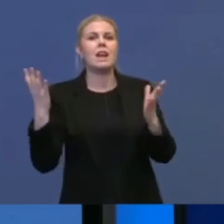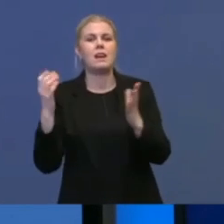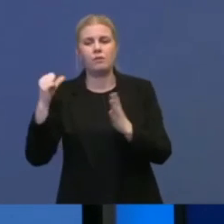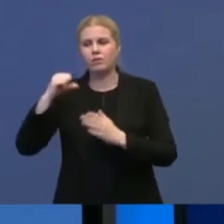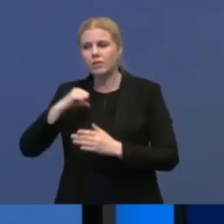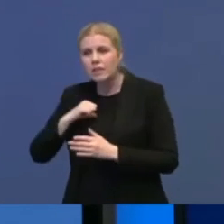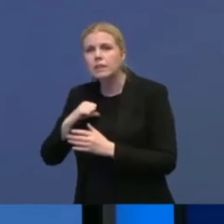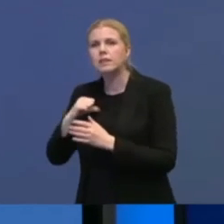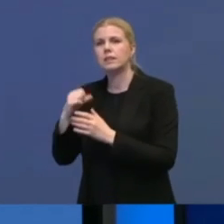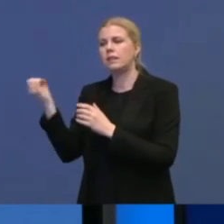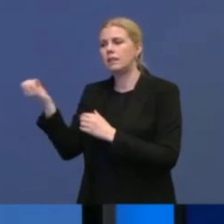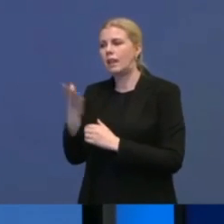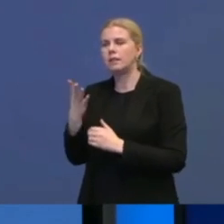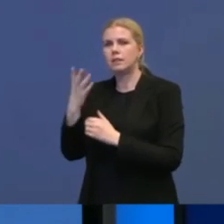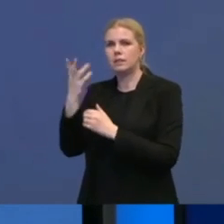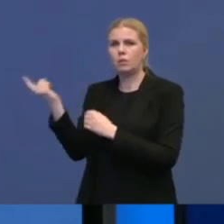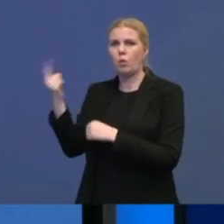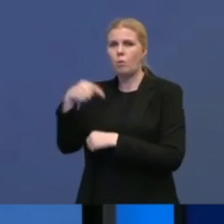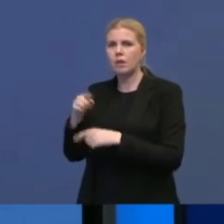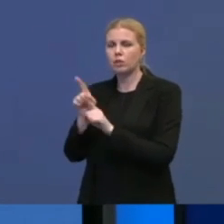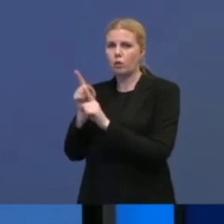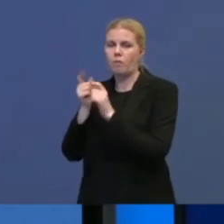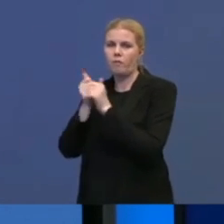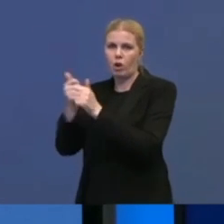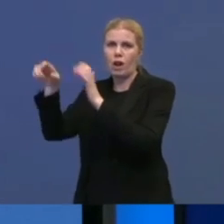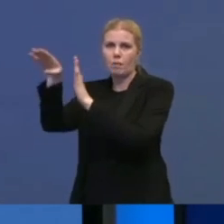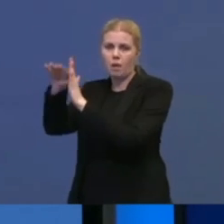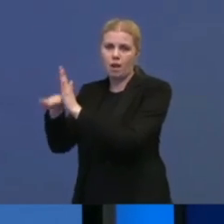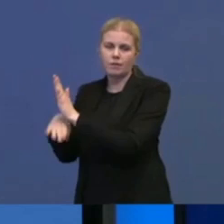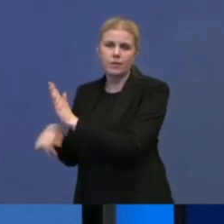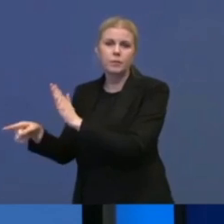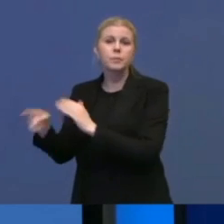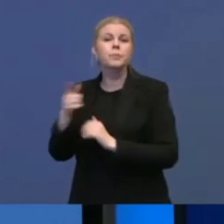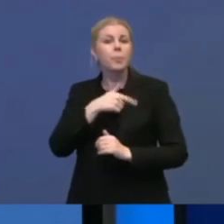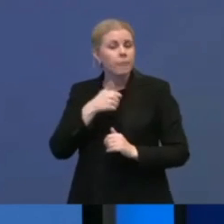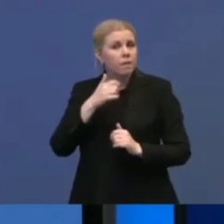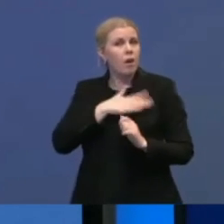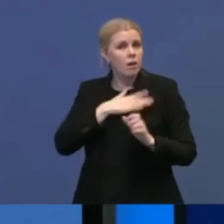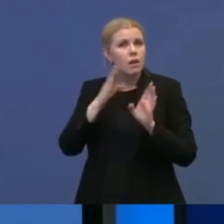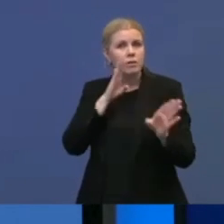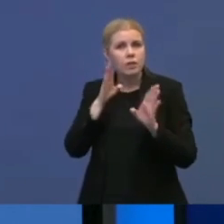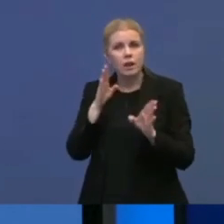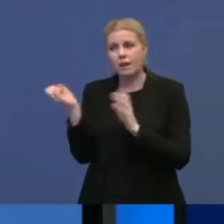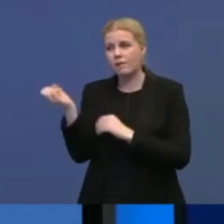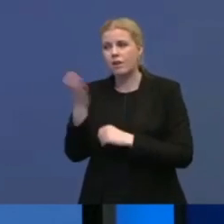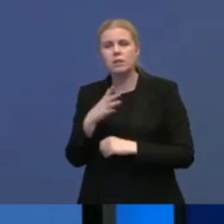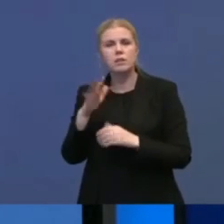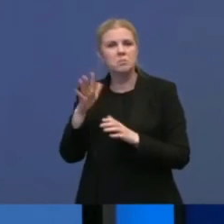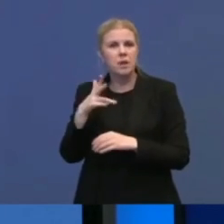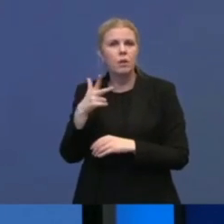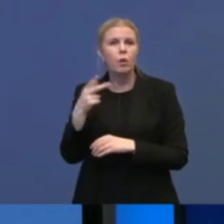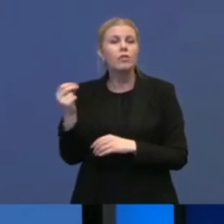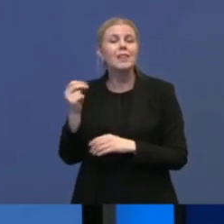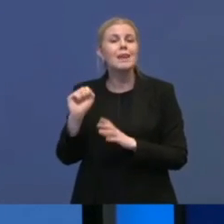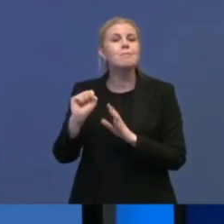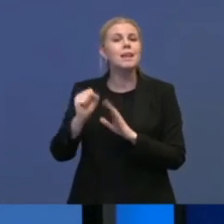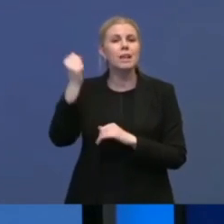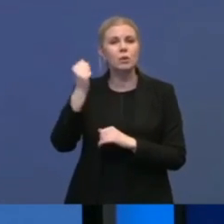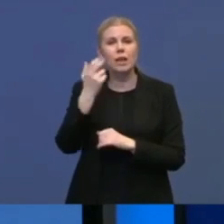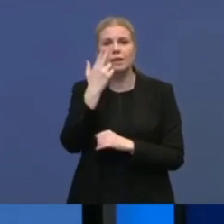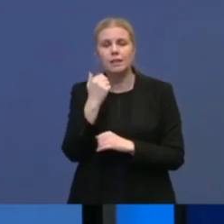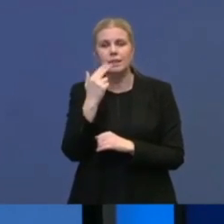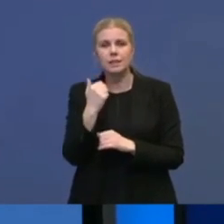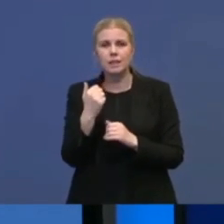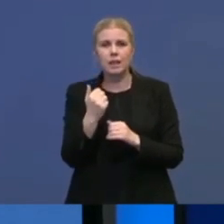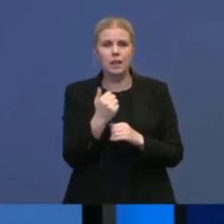a Uyukwoyntaska badan usbooaa kuxiga haddi qebiyaal kurraaan bernaamichka kainista. Waxanuku chirna